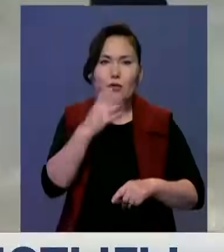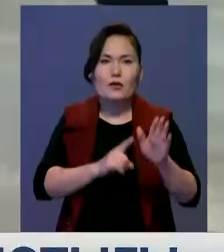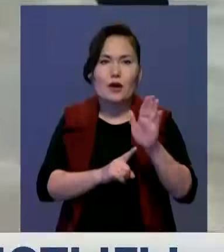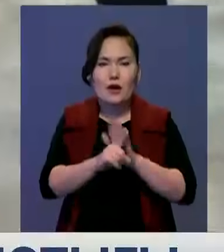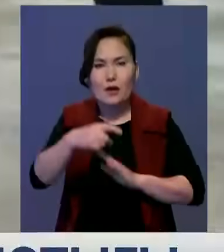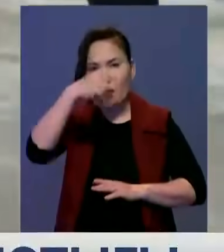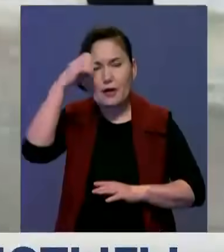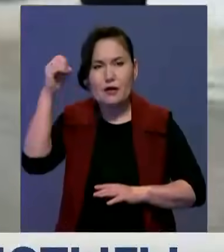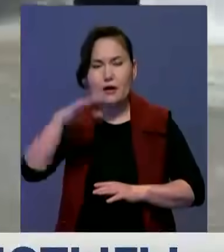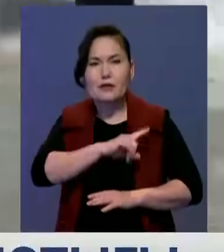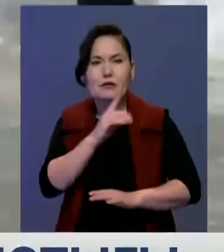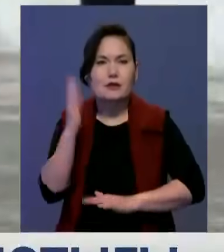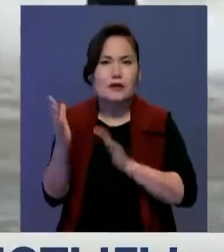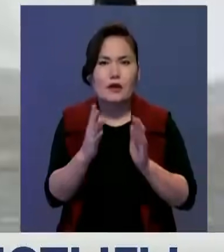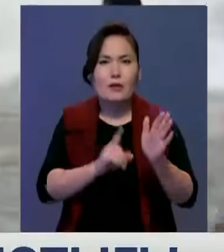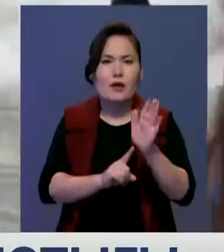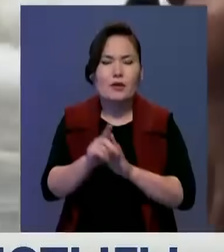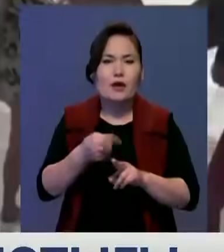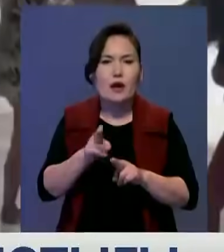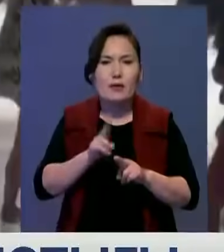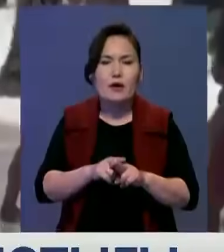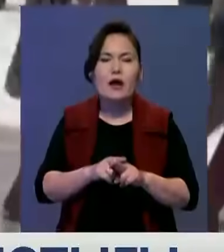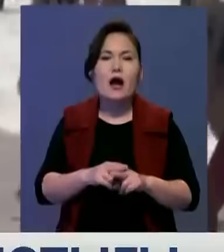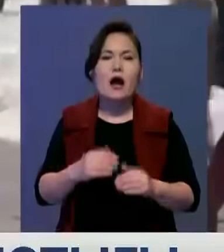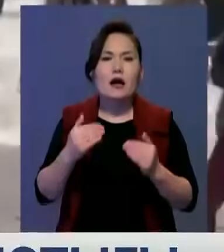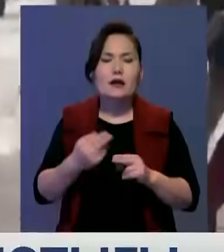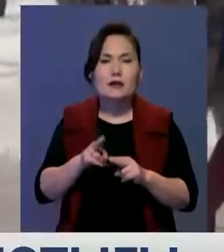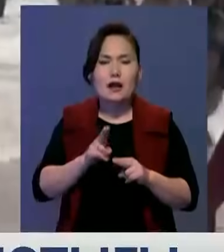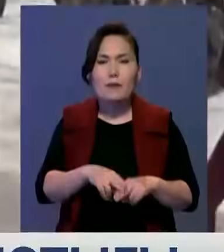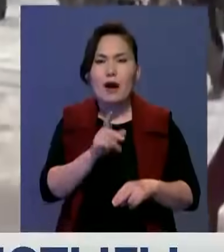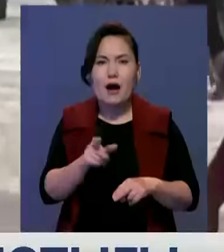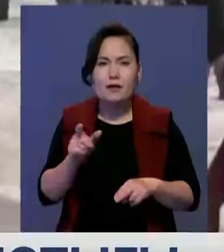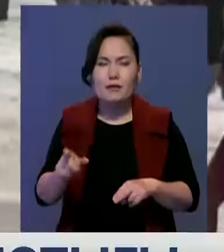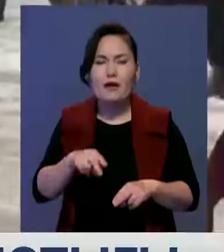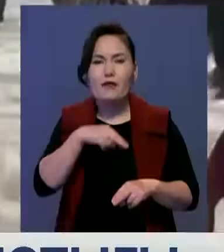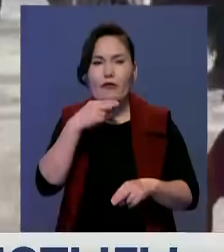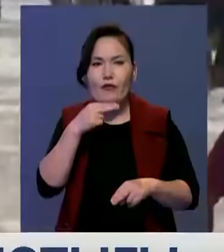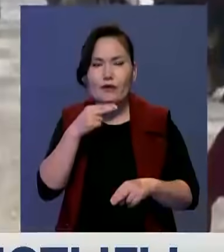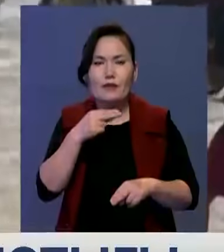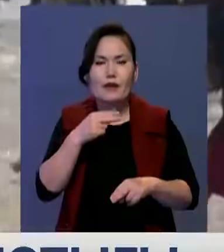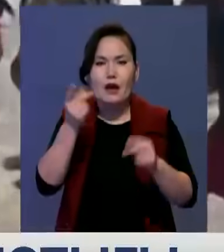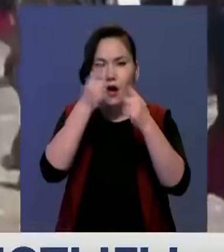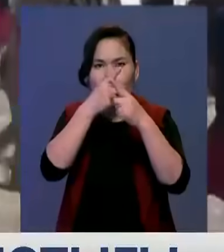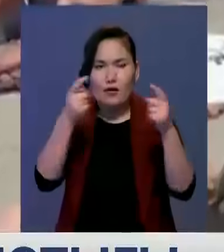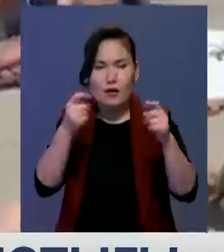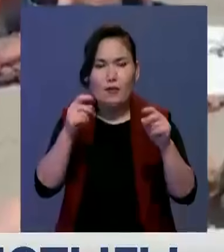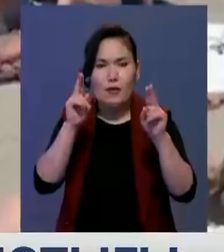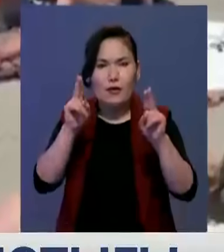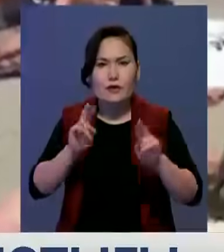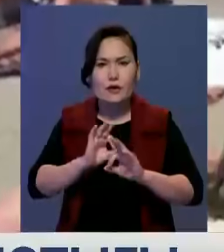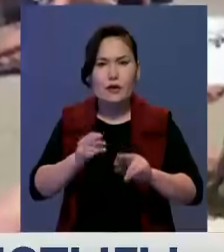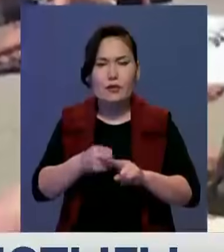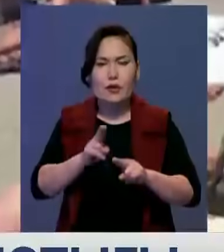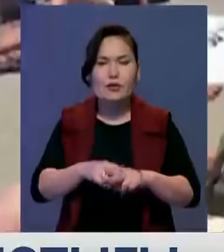Ыстықпен бірге желдің екпіні де күшейді. Сондықтан құзырлы органдары сервингшілерге барынша сақ болуды ескертіп жатыр. Аптапқа